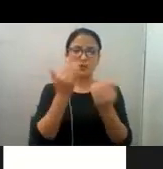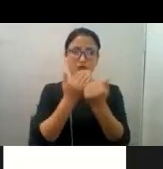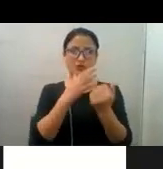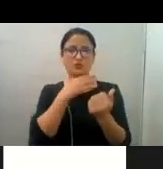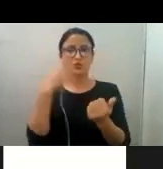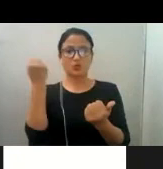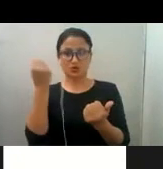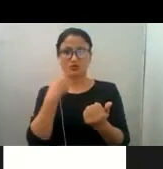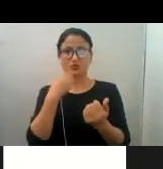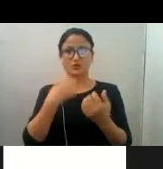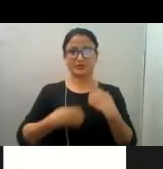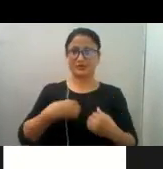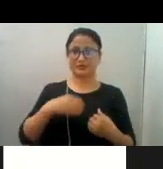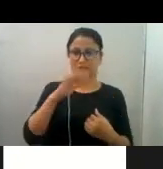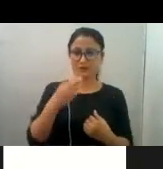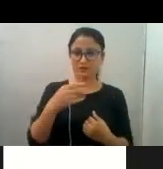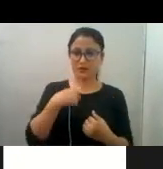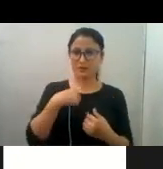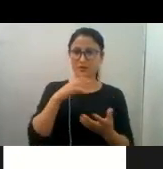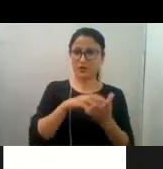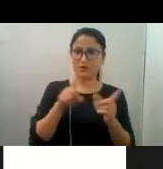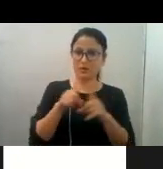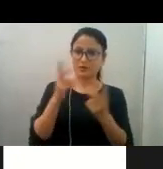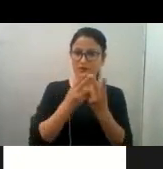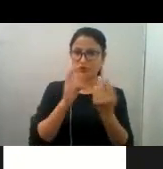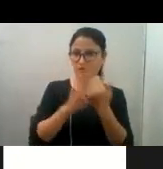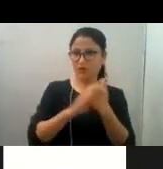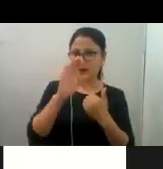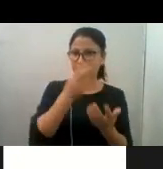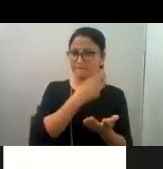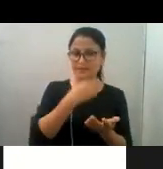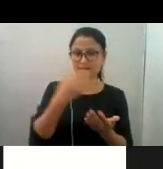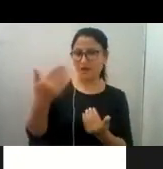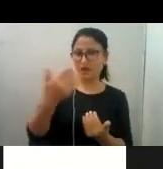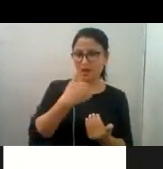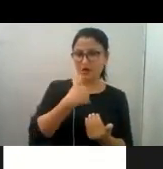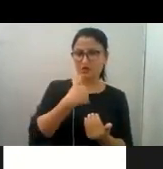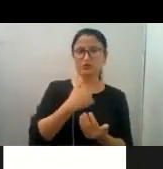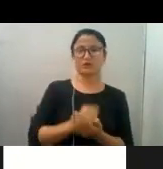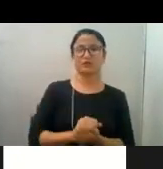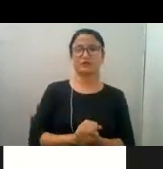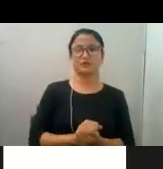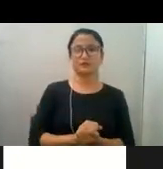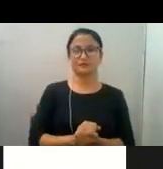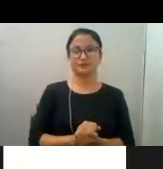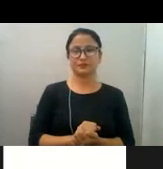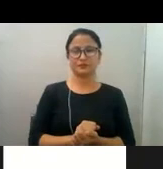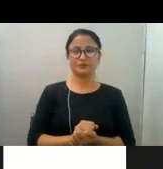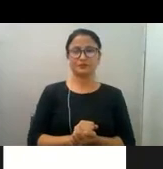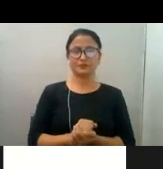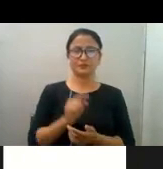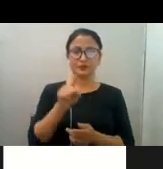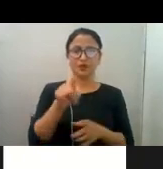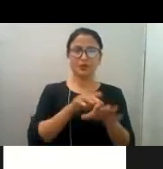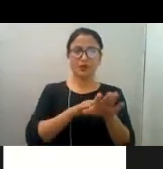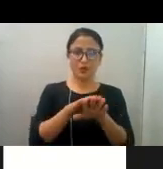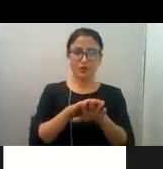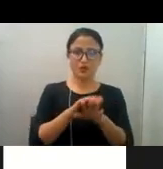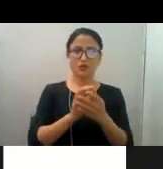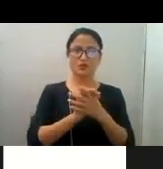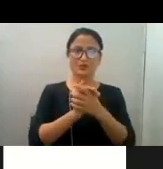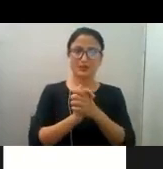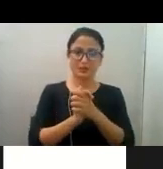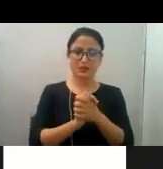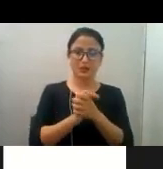जस्तो जिज्ञासा लिएर आउनुहुन्छ कि हामी माथि पनि सेवाग्राहीहरूले अनि त्यसमा चाहिँ हजुरहरूको चाहिँ अब साथ सहयोगले अब